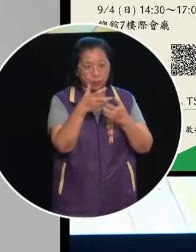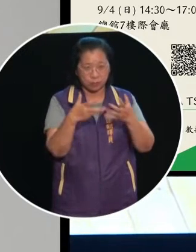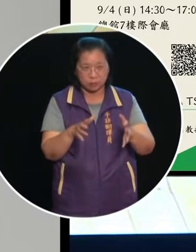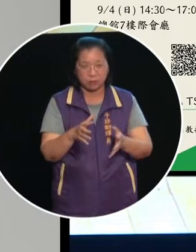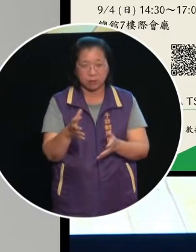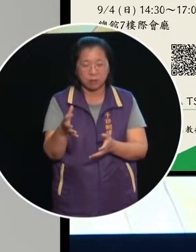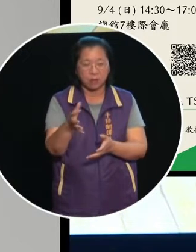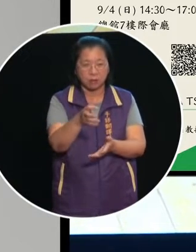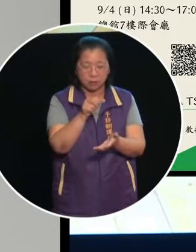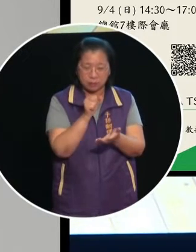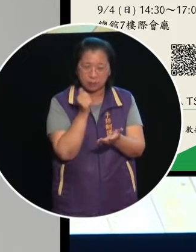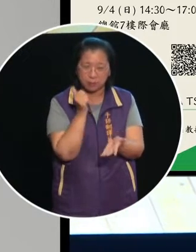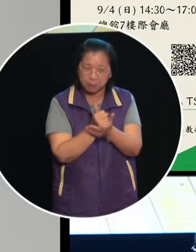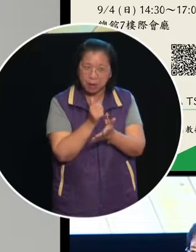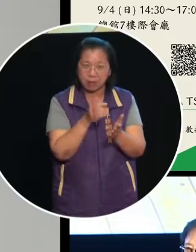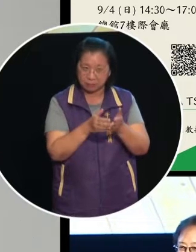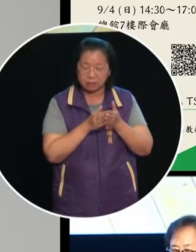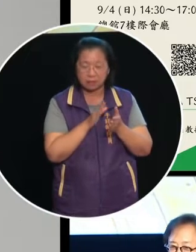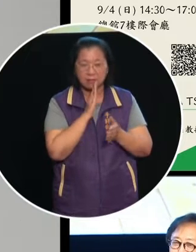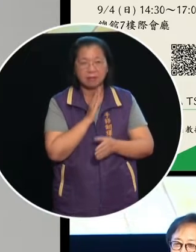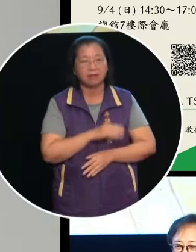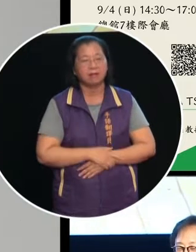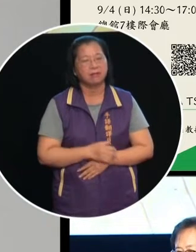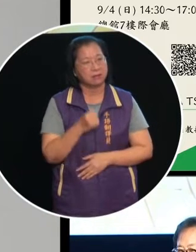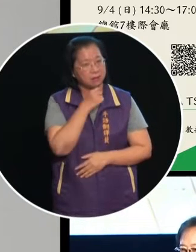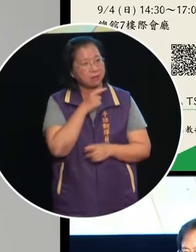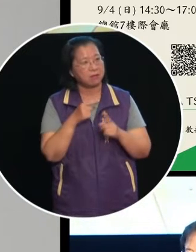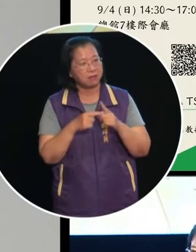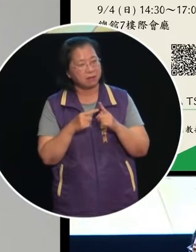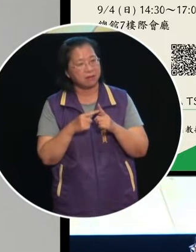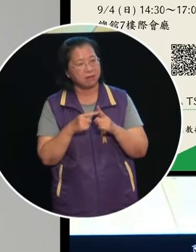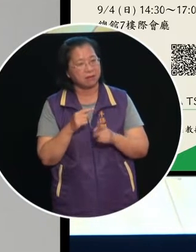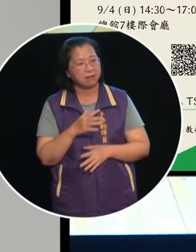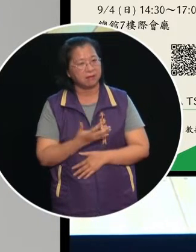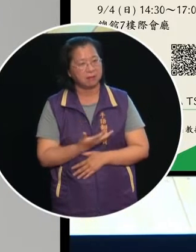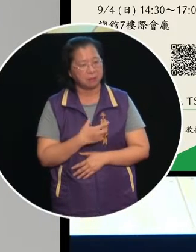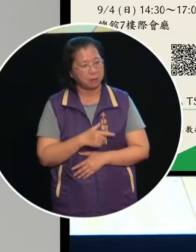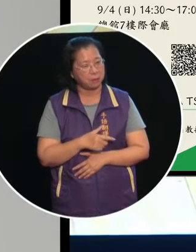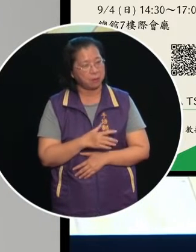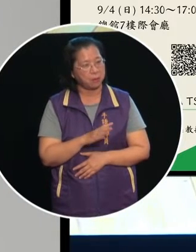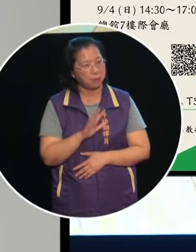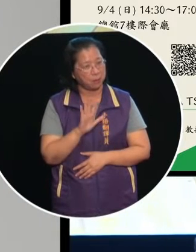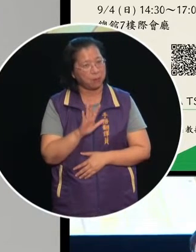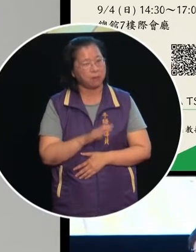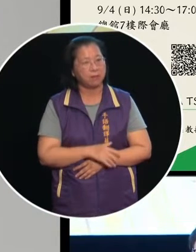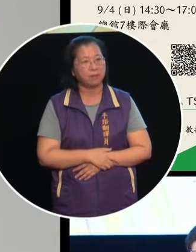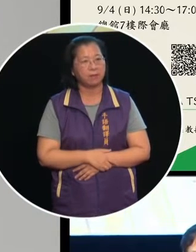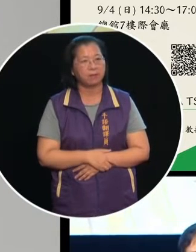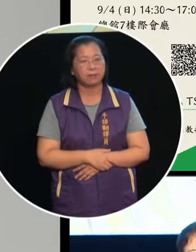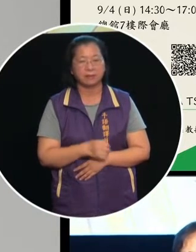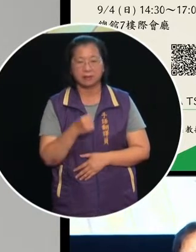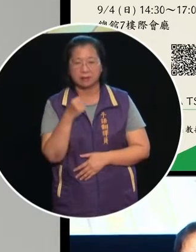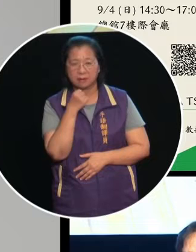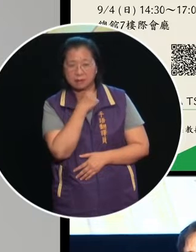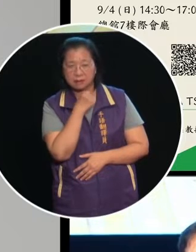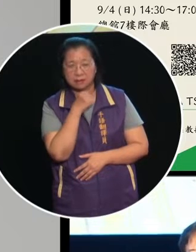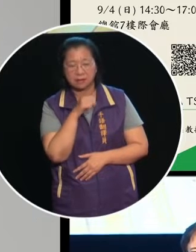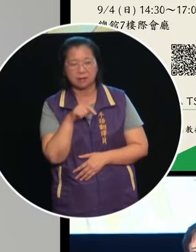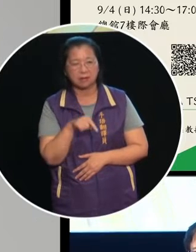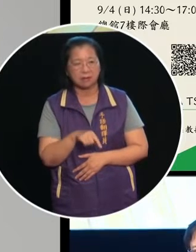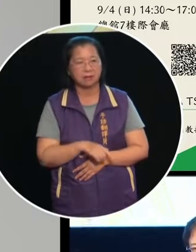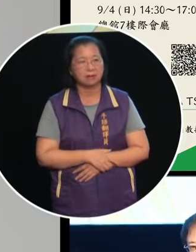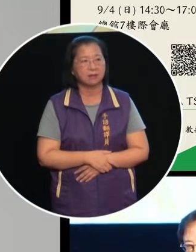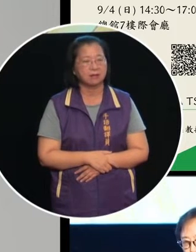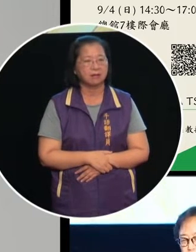抓。哇，台湾人很有胆子。我觉得这个台湾人的发音是东